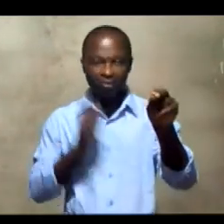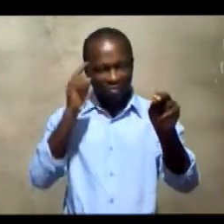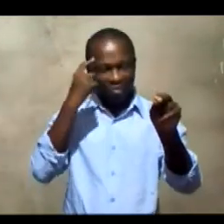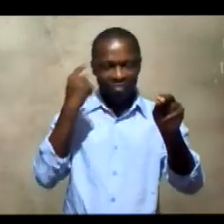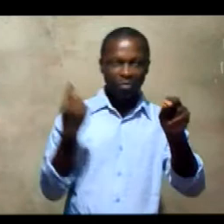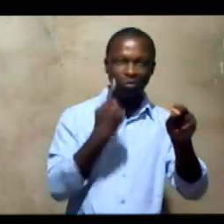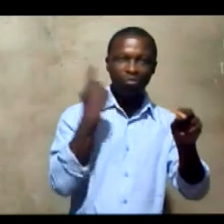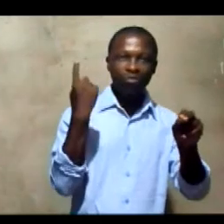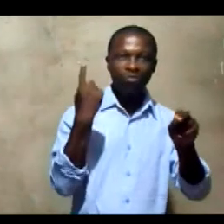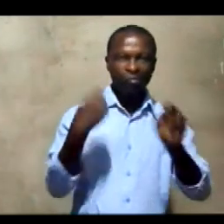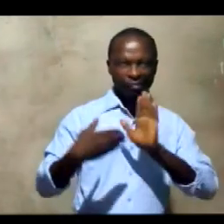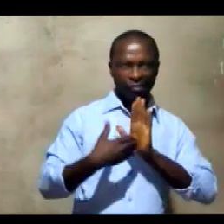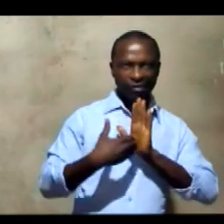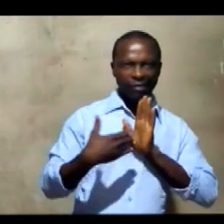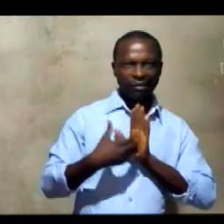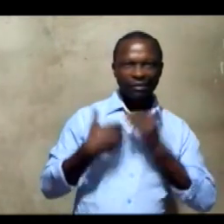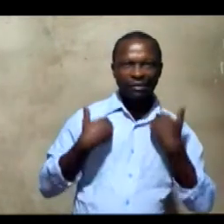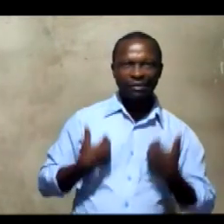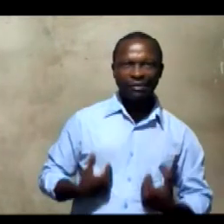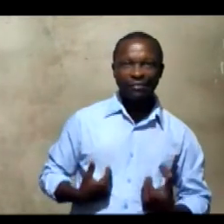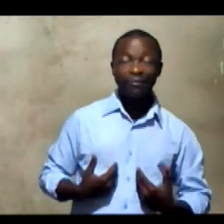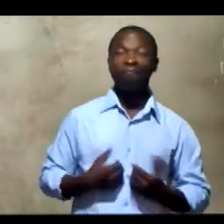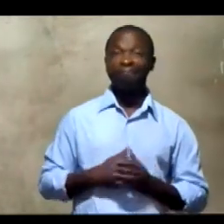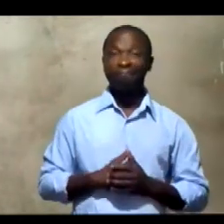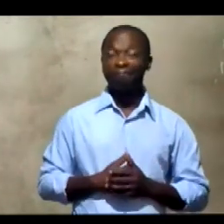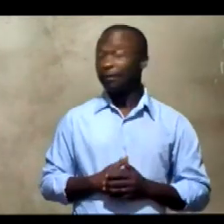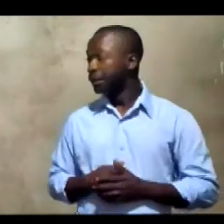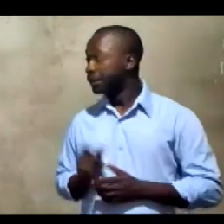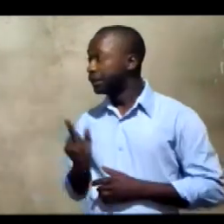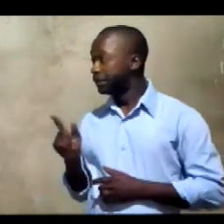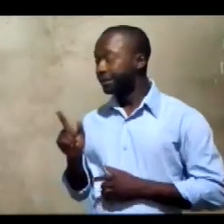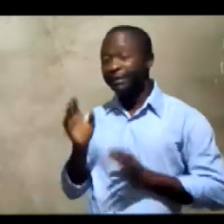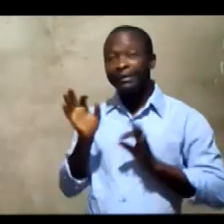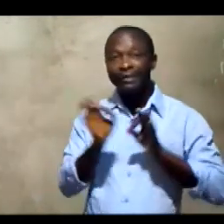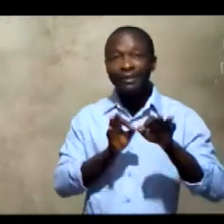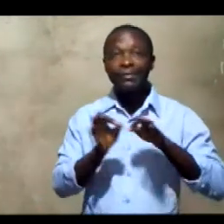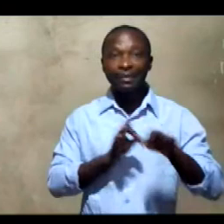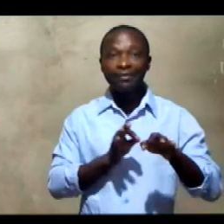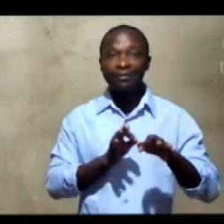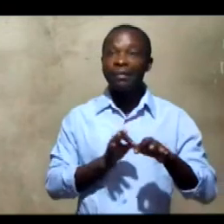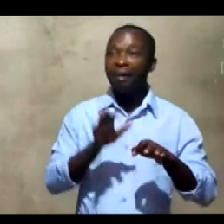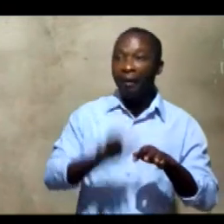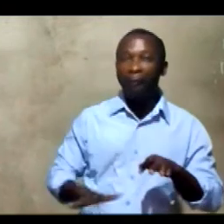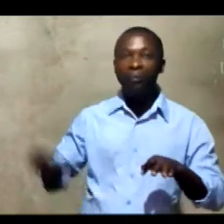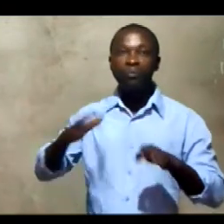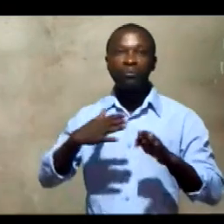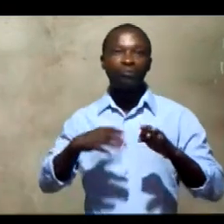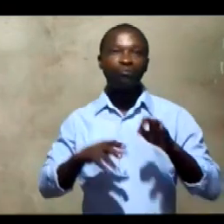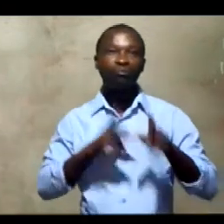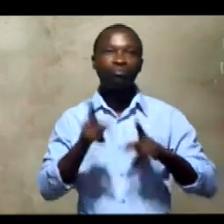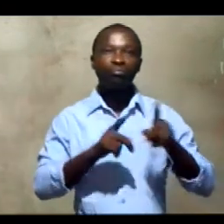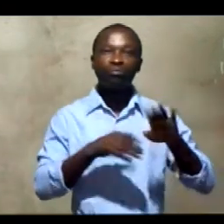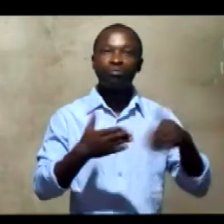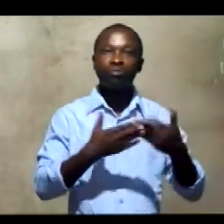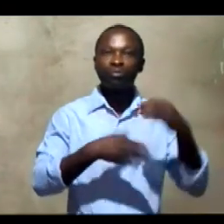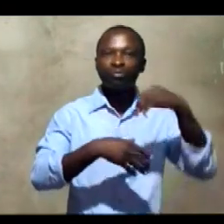adhésion massive de ses militants à cette décision. Il y a eu une large consultation de la base. La base a approuvé cela, la base